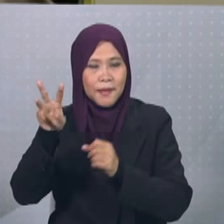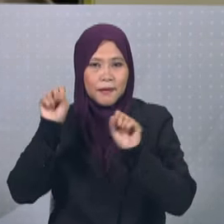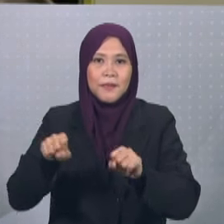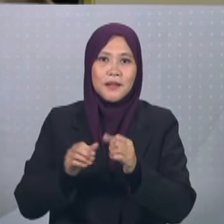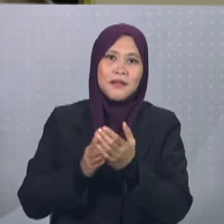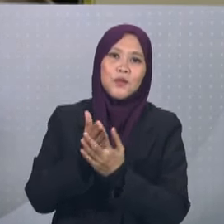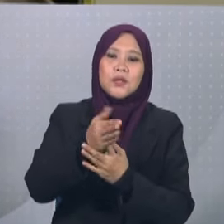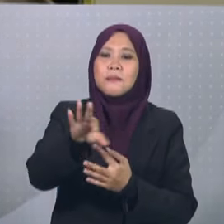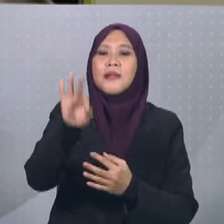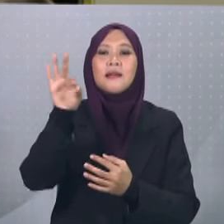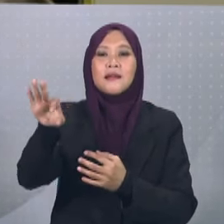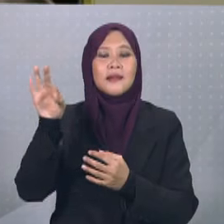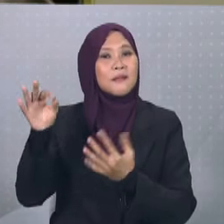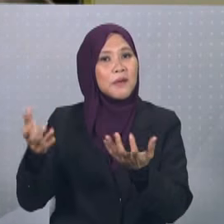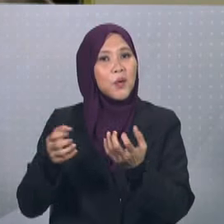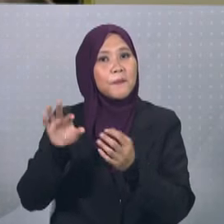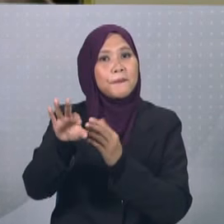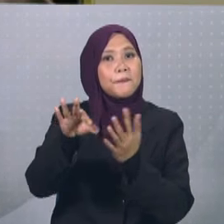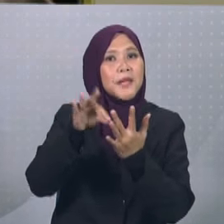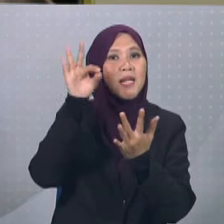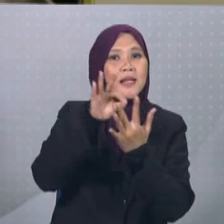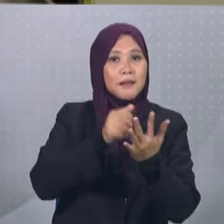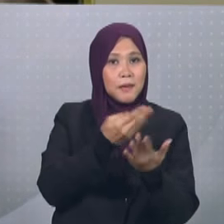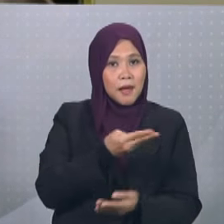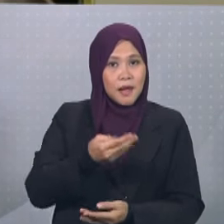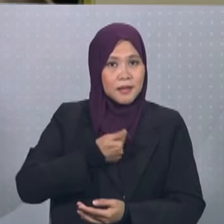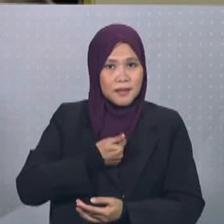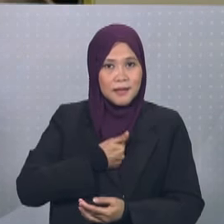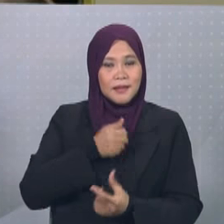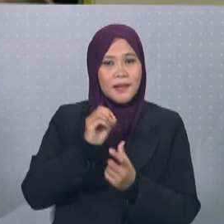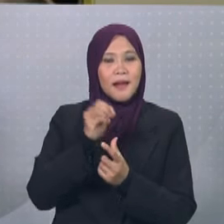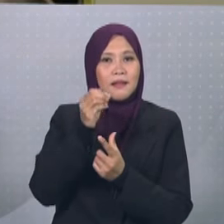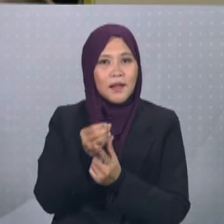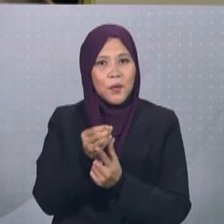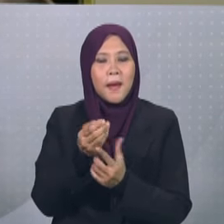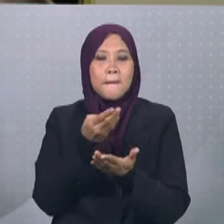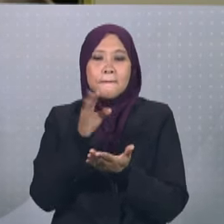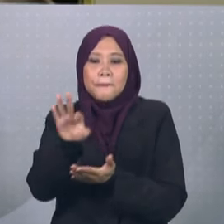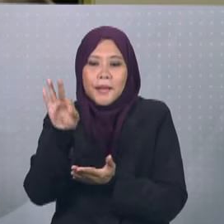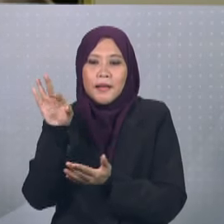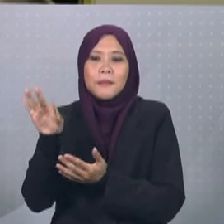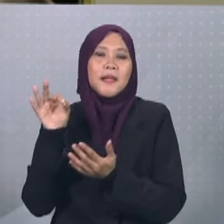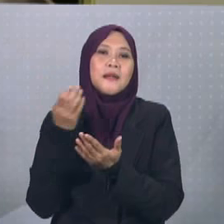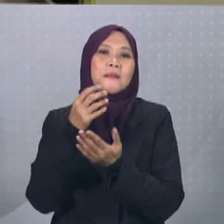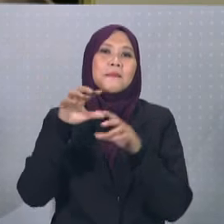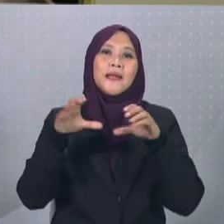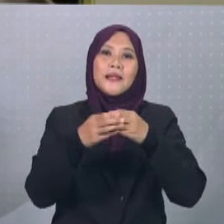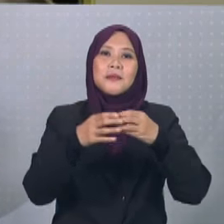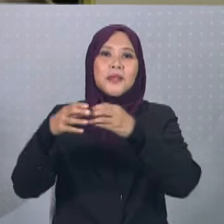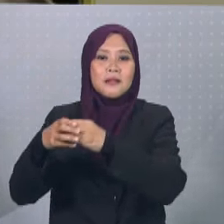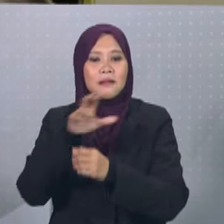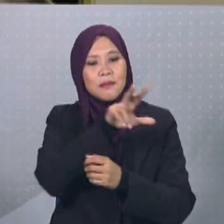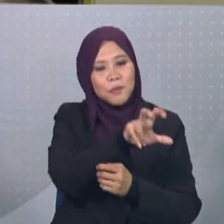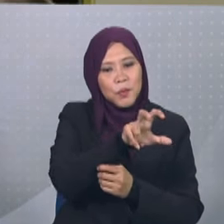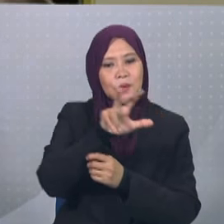terus pilih sama ada nak memilih barang sendiri ataupun untuk memilih pakej-pakej yang kita dah tetapkan